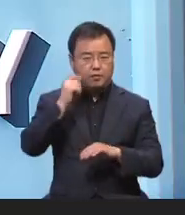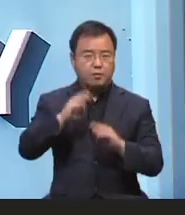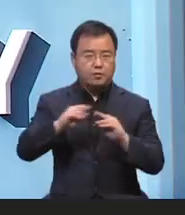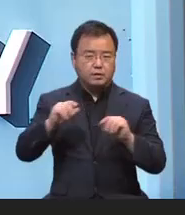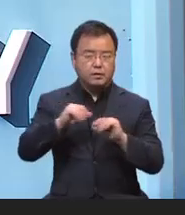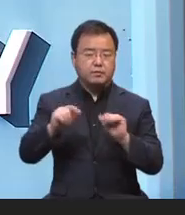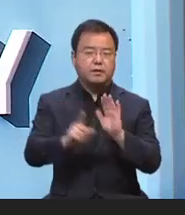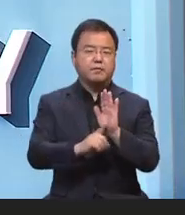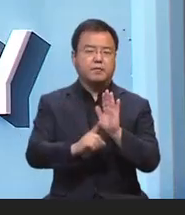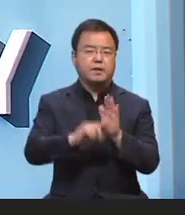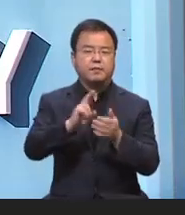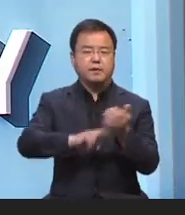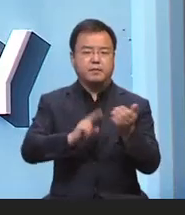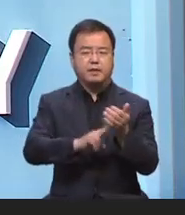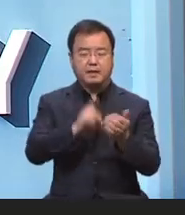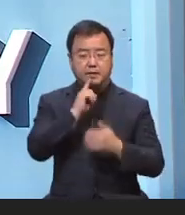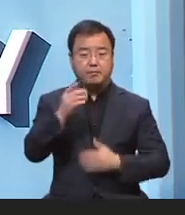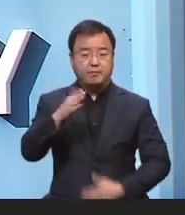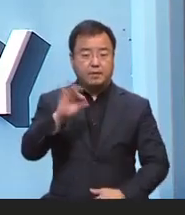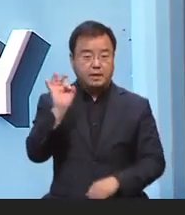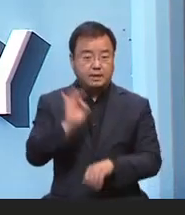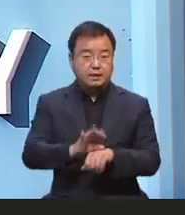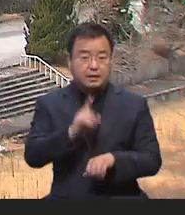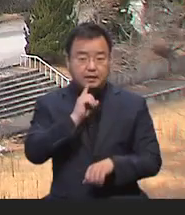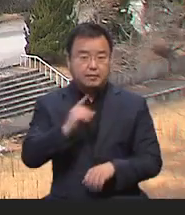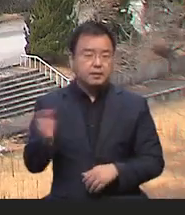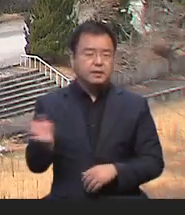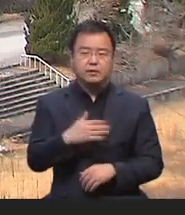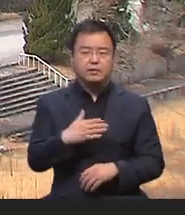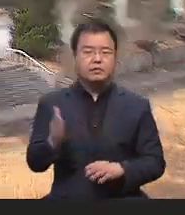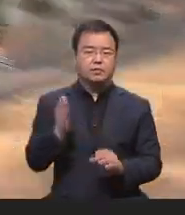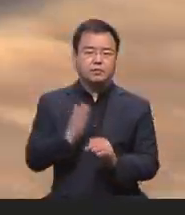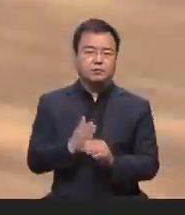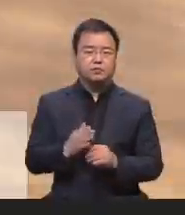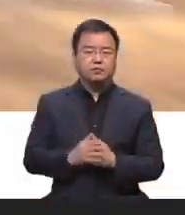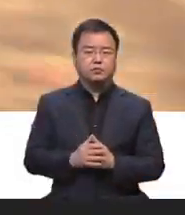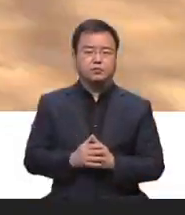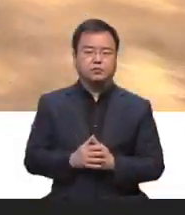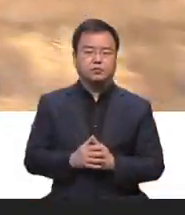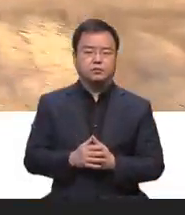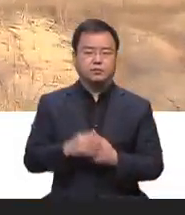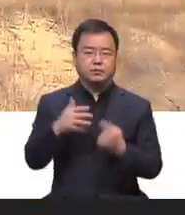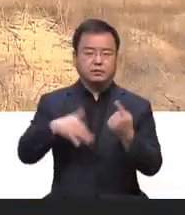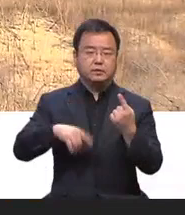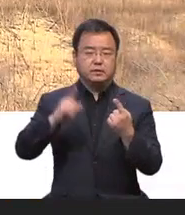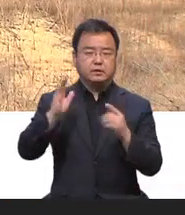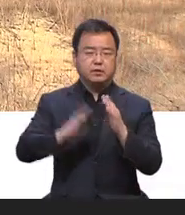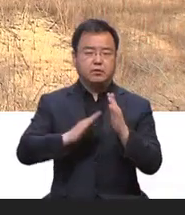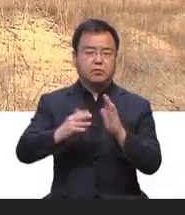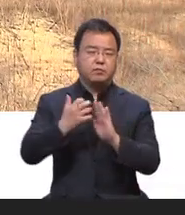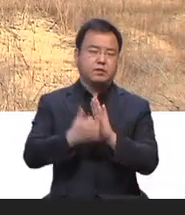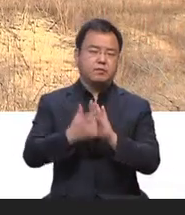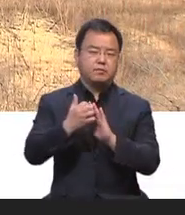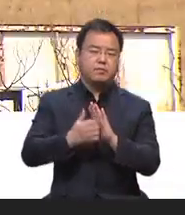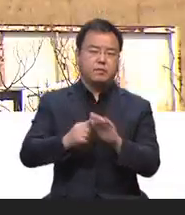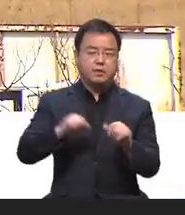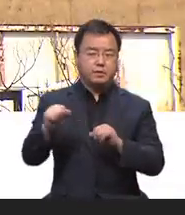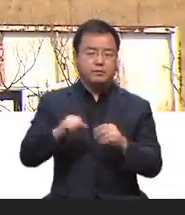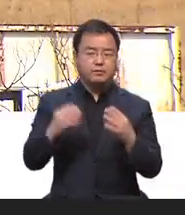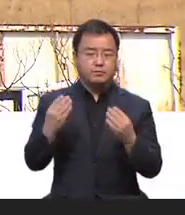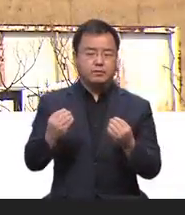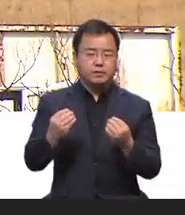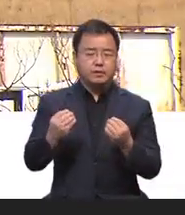사겠다고 나서는 사람은 없는 상황입니다 애기 잔 뒤에 이 끝날 거야 오케